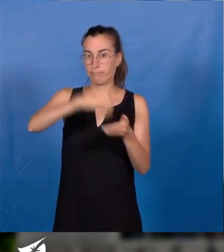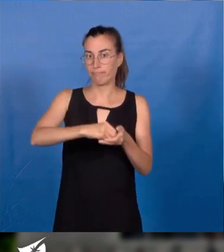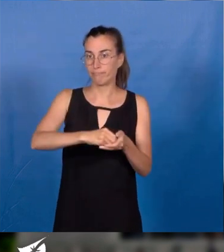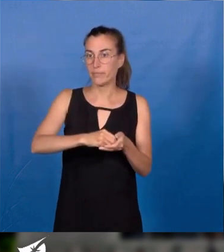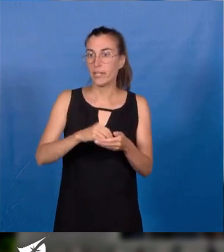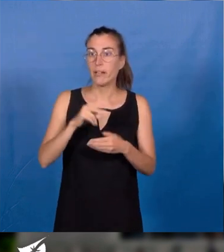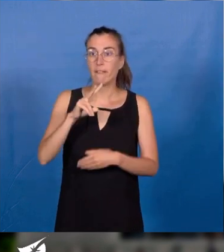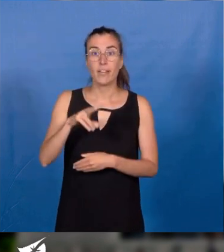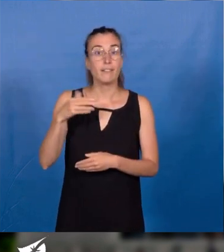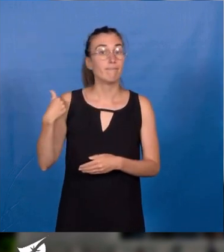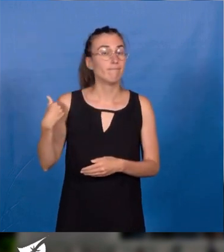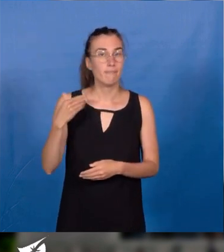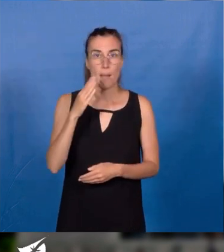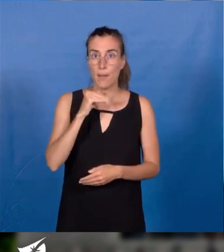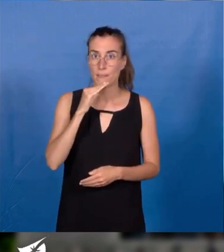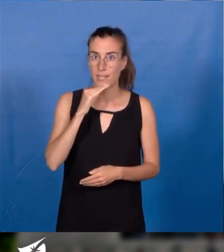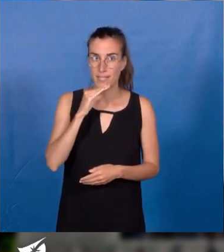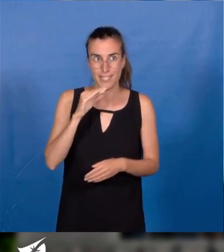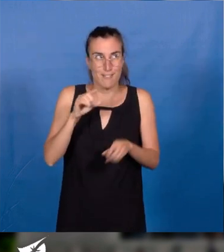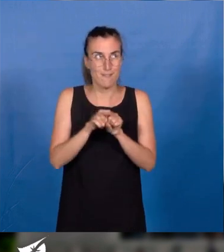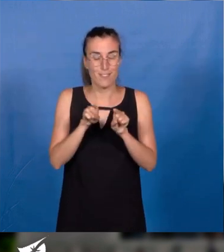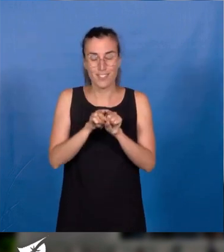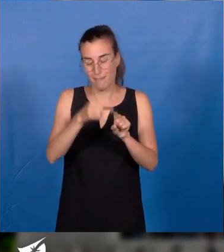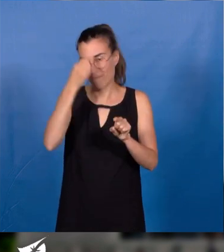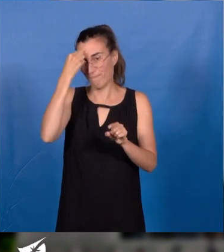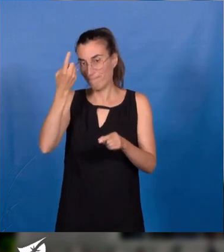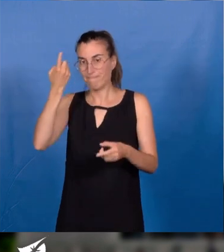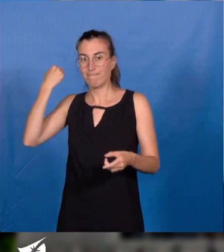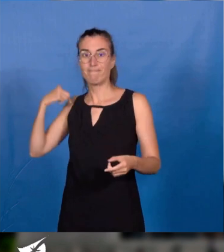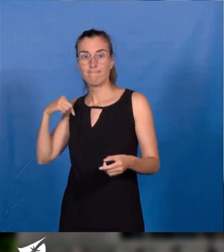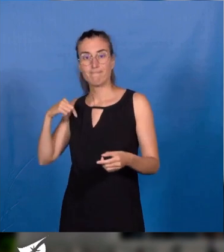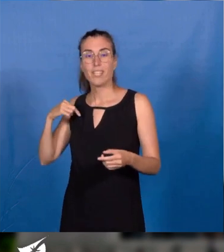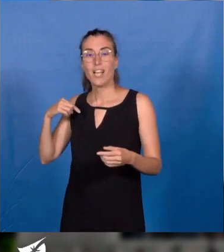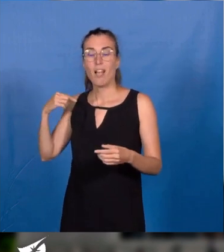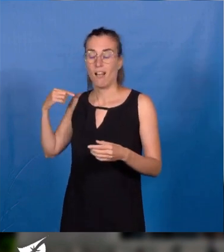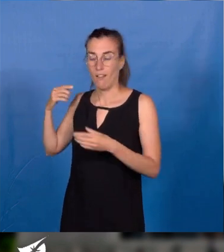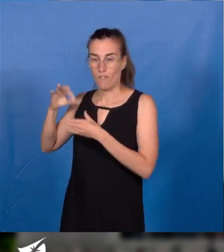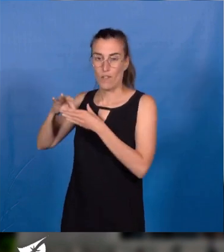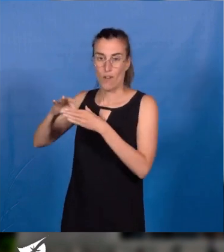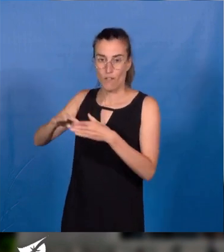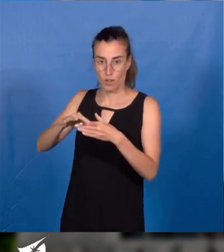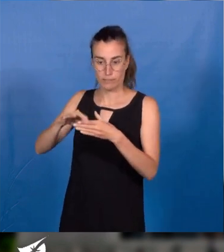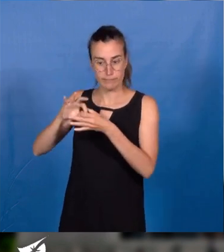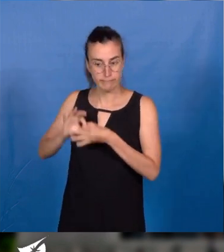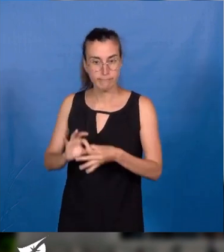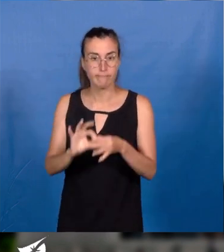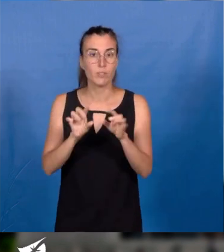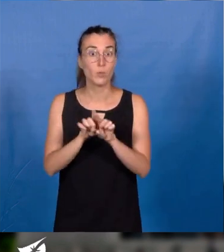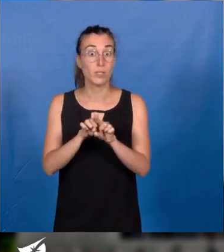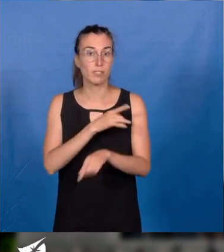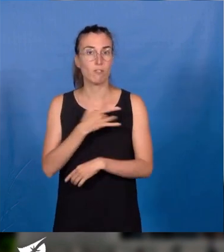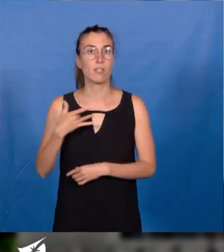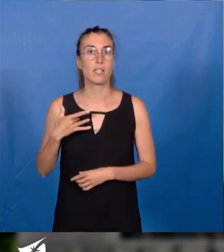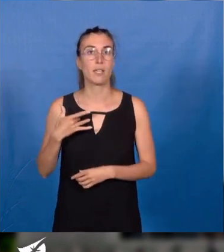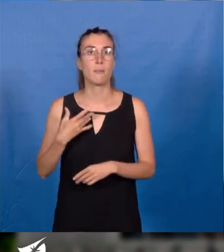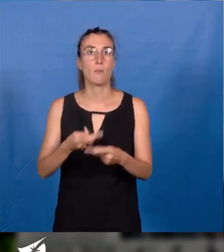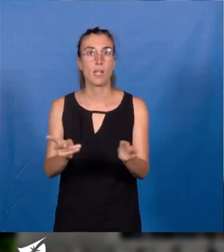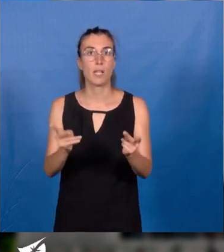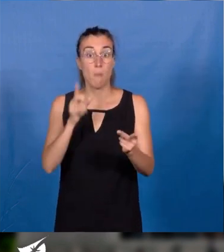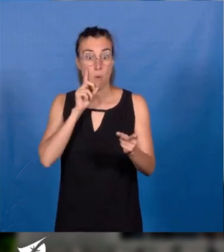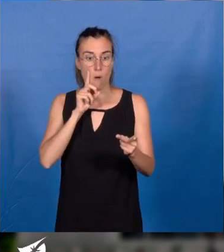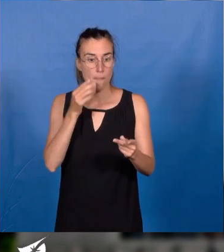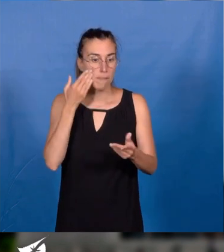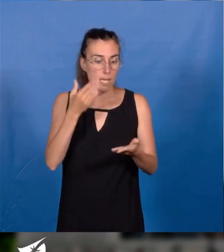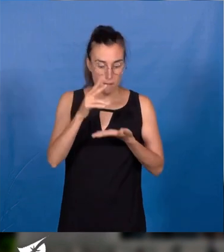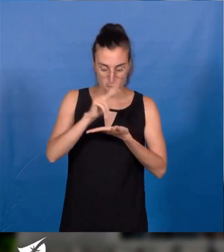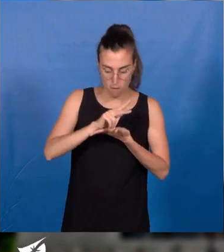notre après-midi, un enjeu de santé publique. Nous avons une politique du logement d'abord, qui est le meilleur outil